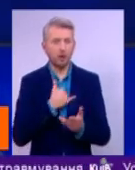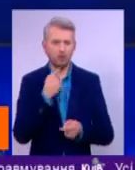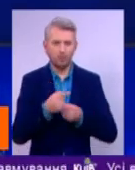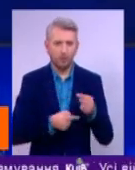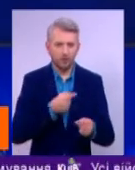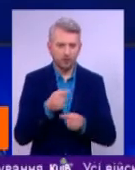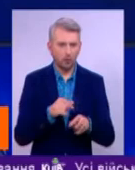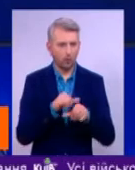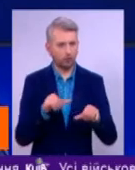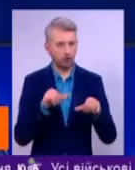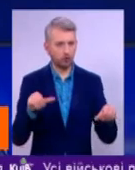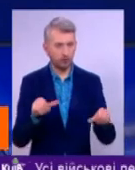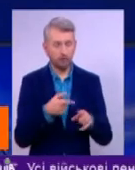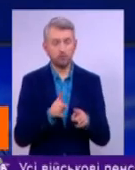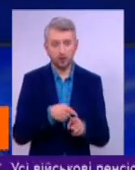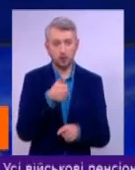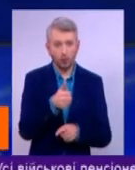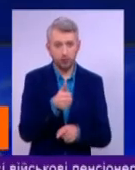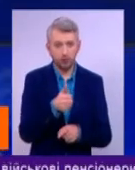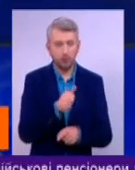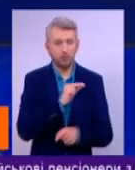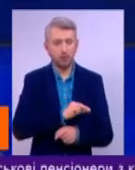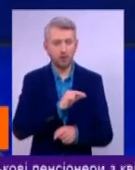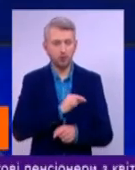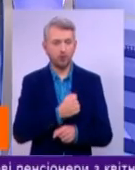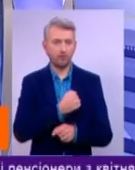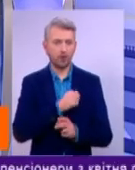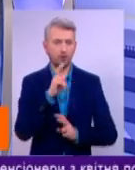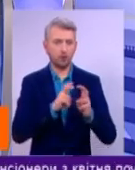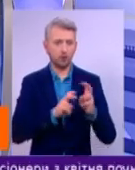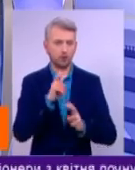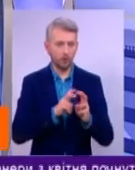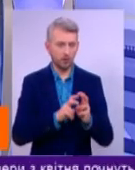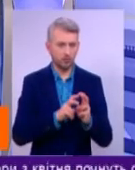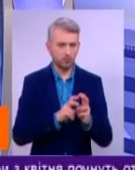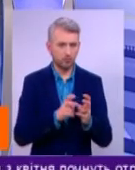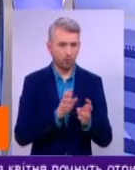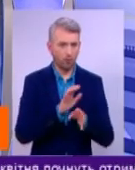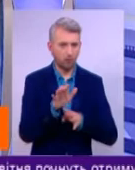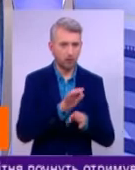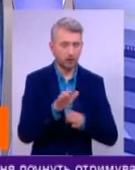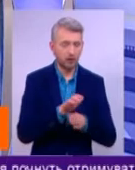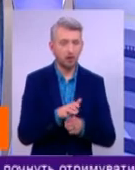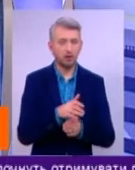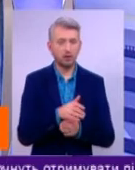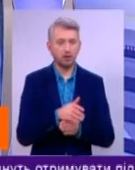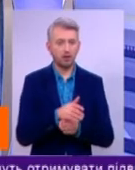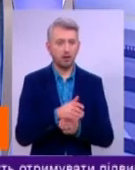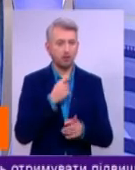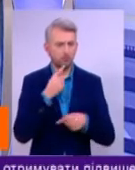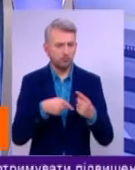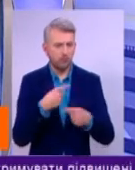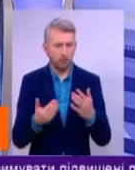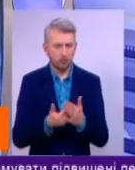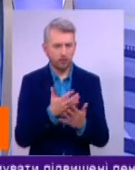постійно збільшується. І це добре, працює воєнно-промисловий комплекс, ми поступає весь час нова